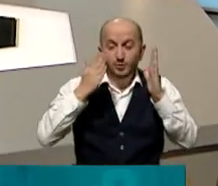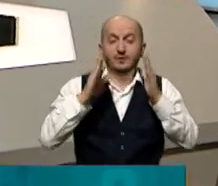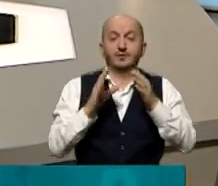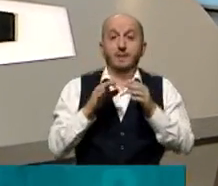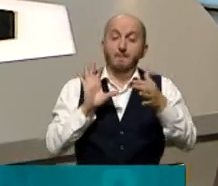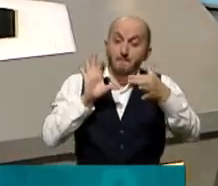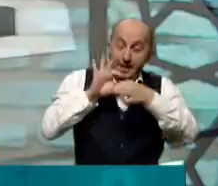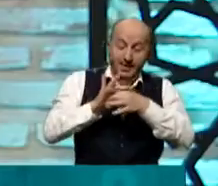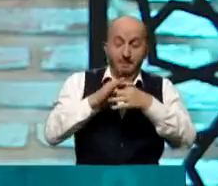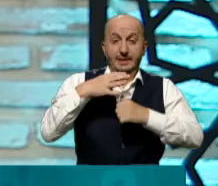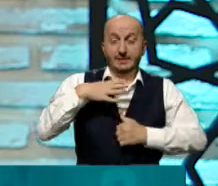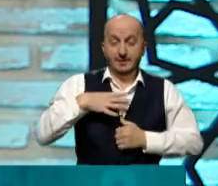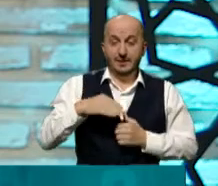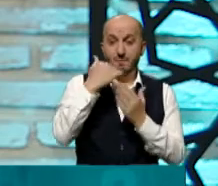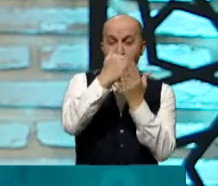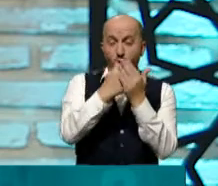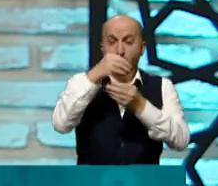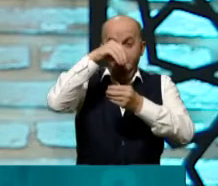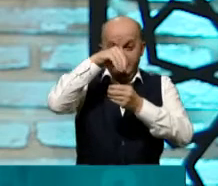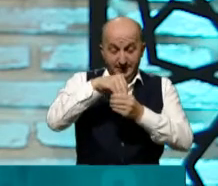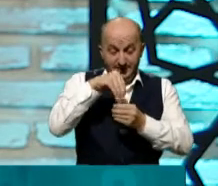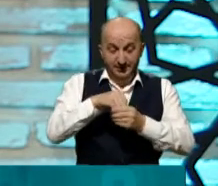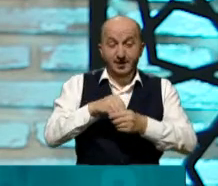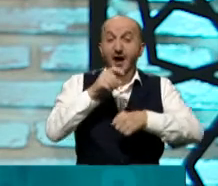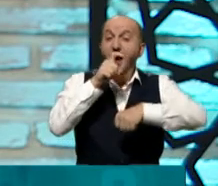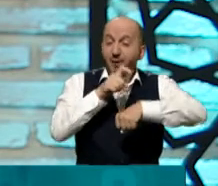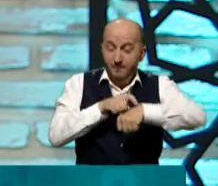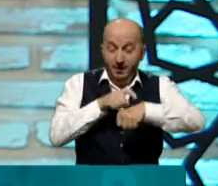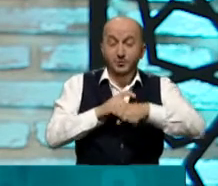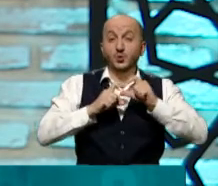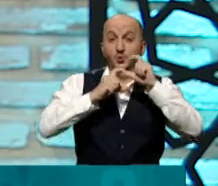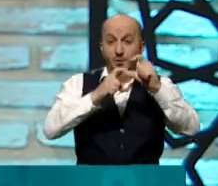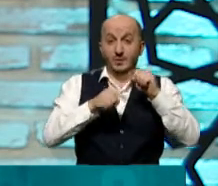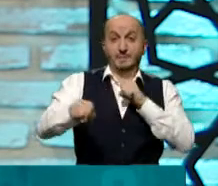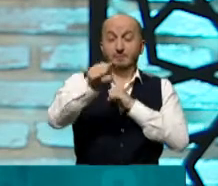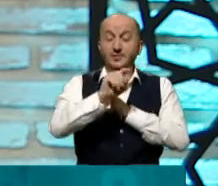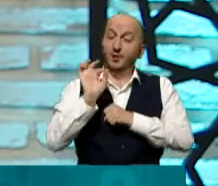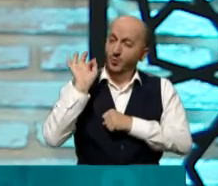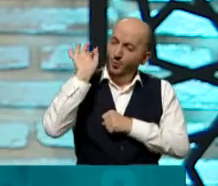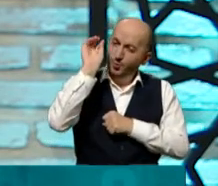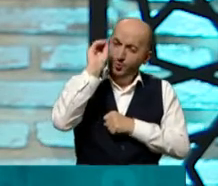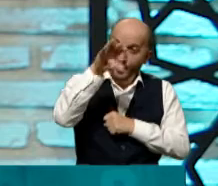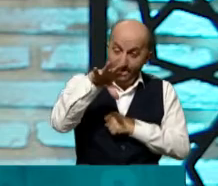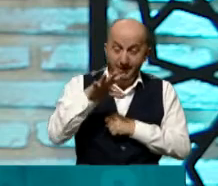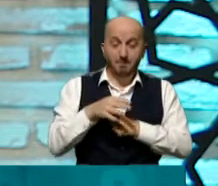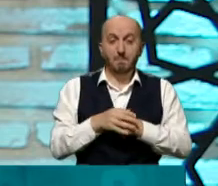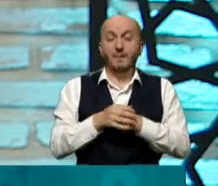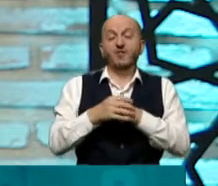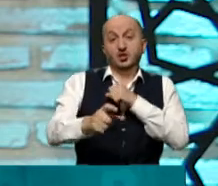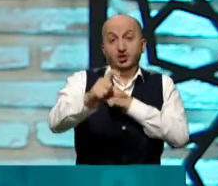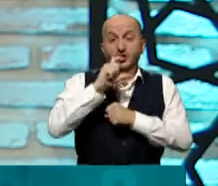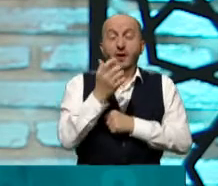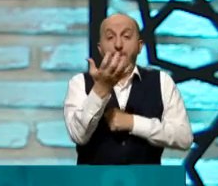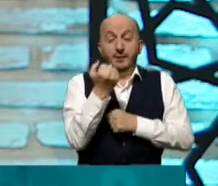isteyen, özellikle program içerisinde an be an sorularını bize göndermek ve yayın içerisinde de olabildiğince cevap almak